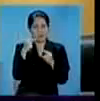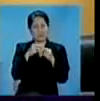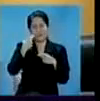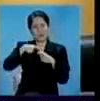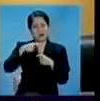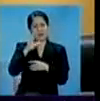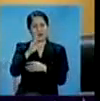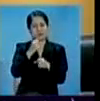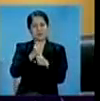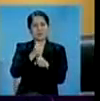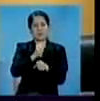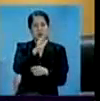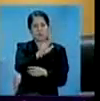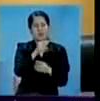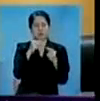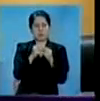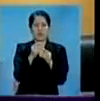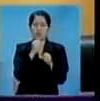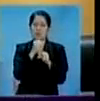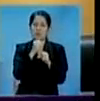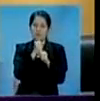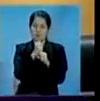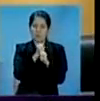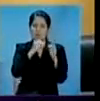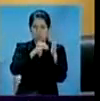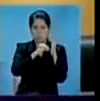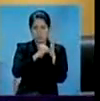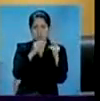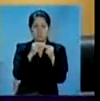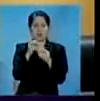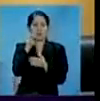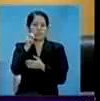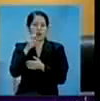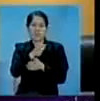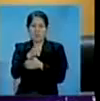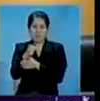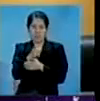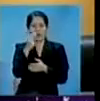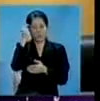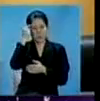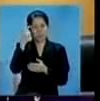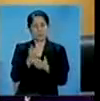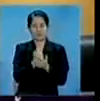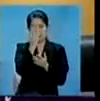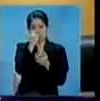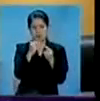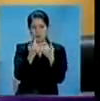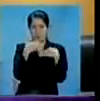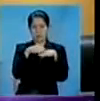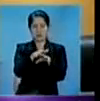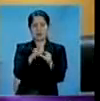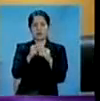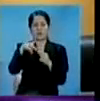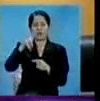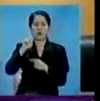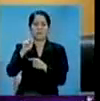ที่เรื่องนี้เจ้าหน้าที่กรุงเทพมหานครที่ทำหน้าที่ดับเพลิงอยู่ทราบดีเพราะผมได้ประสานงานกับท่านปลัดกรุงเทพมหาน